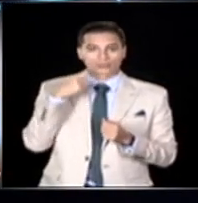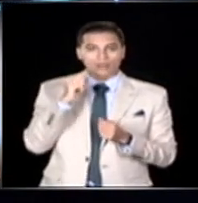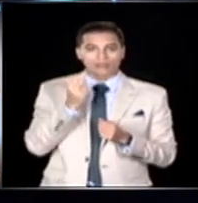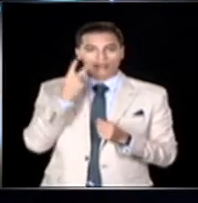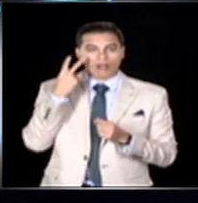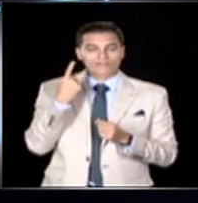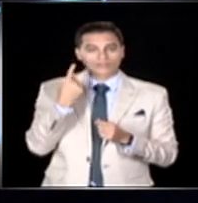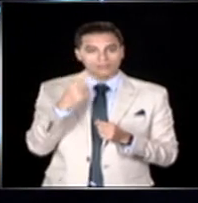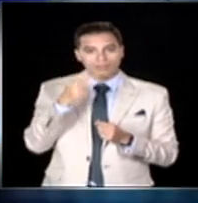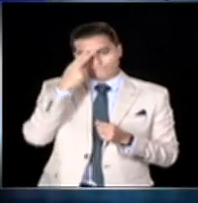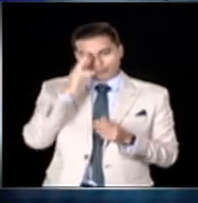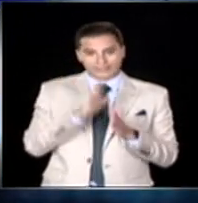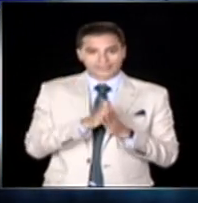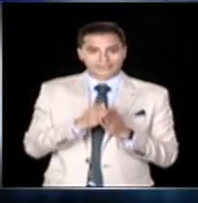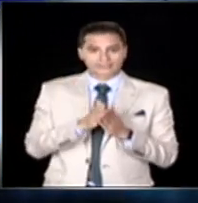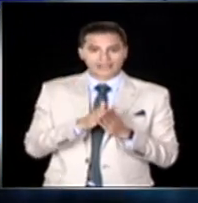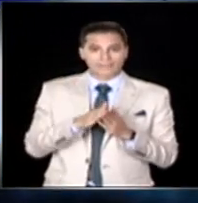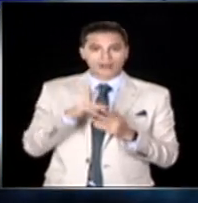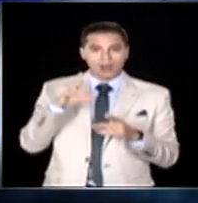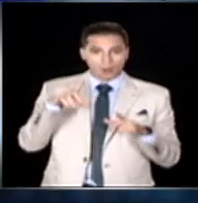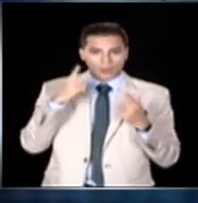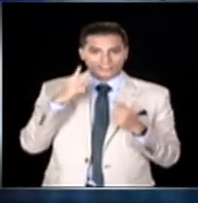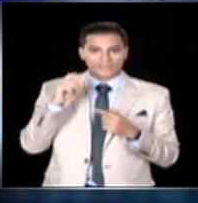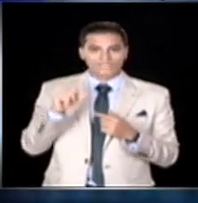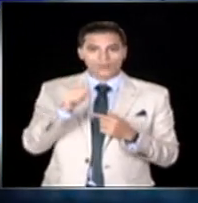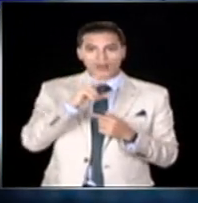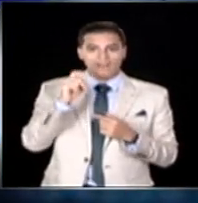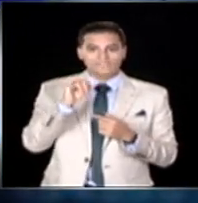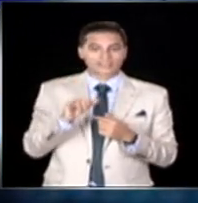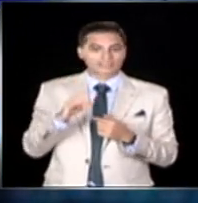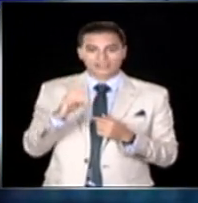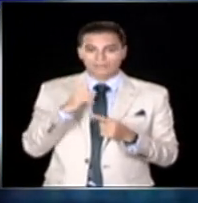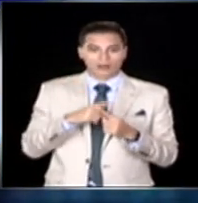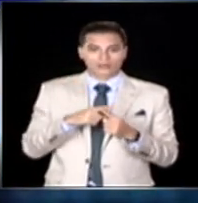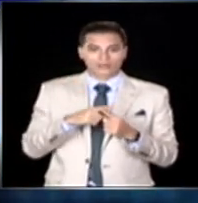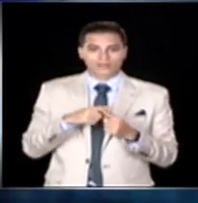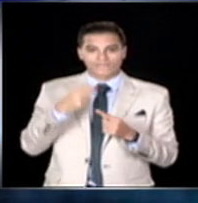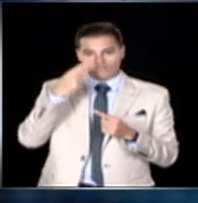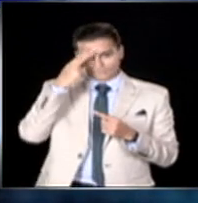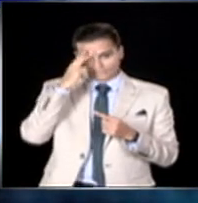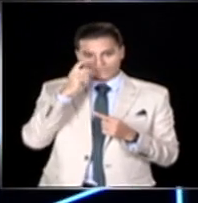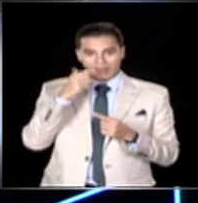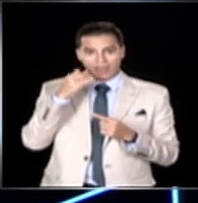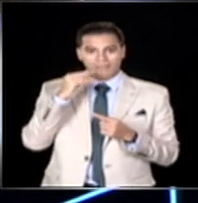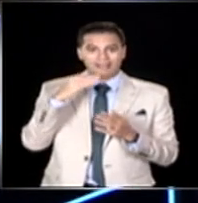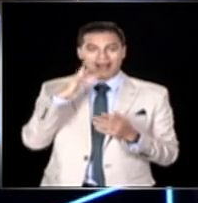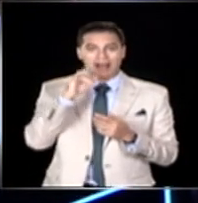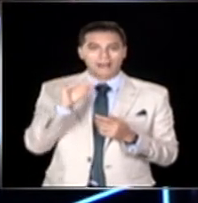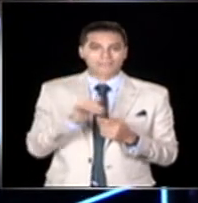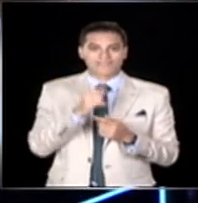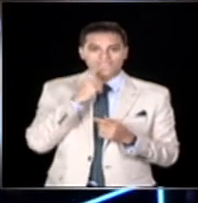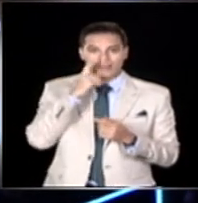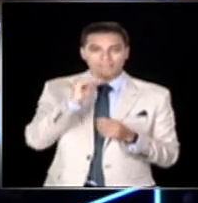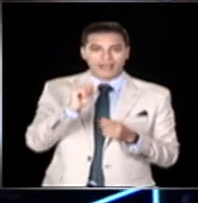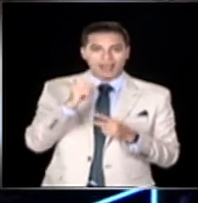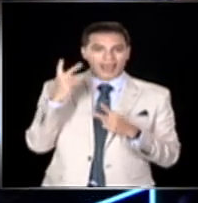كتاب الوحشيات؟ متنبي. غلط. فنان قام بدور عزيز في فيلم خيال مآتة، فمن هو؟ أحمد حلمي. صح. كم عدد حروف